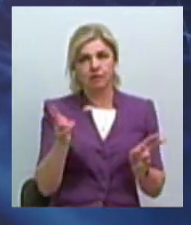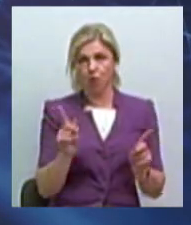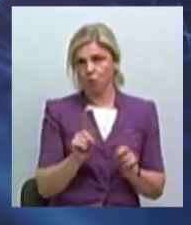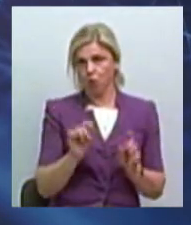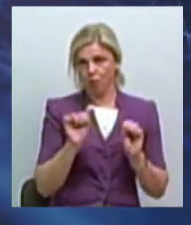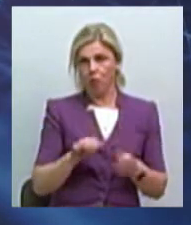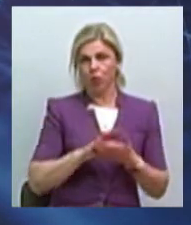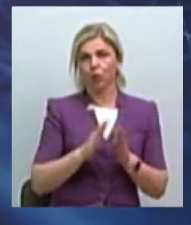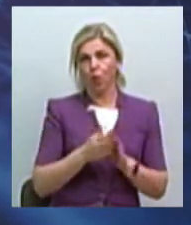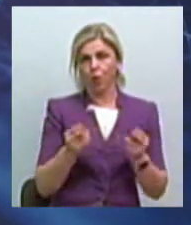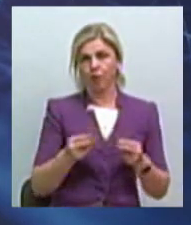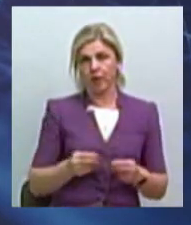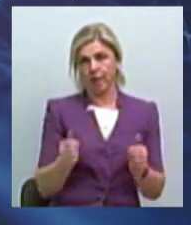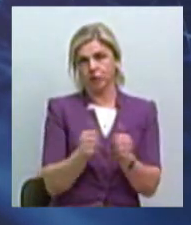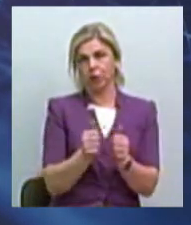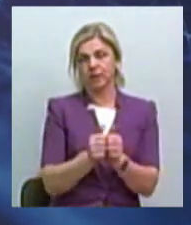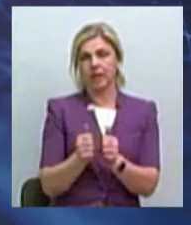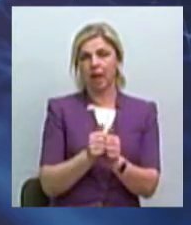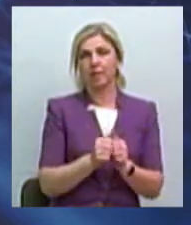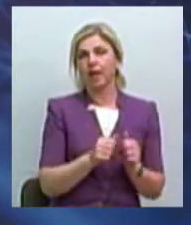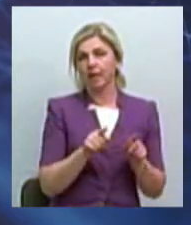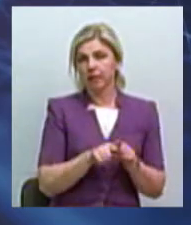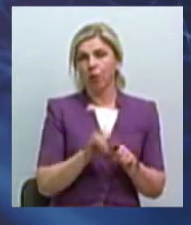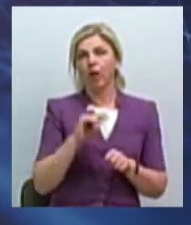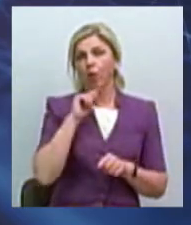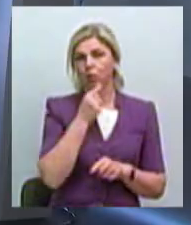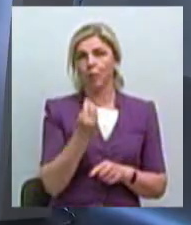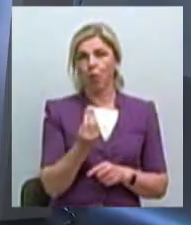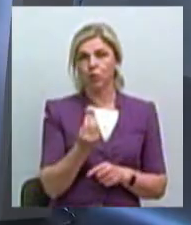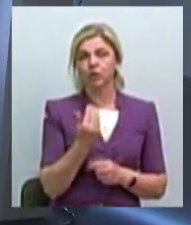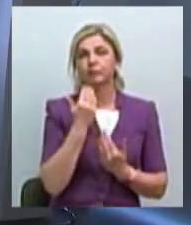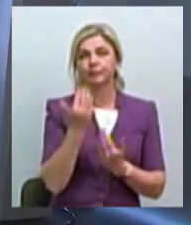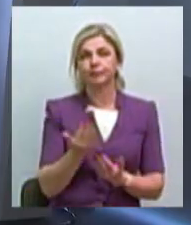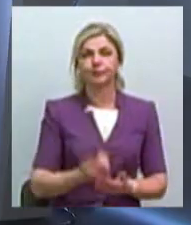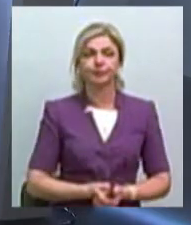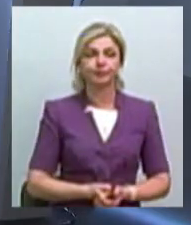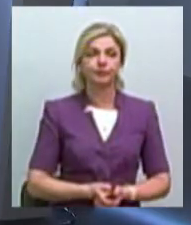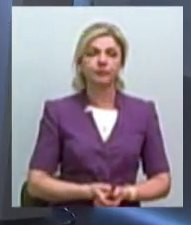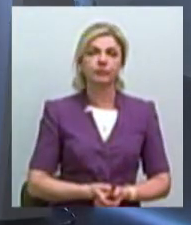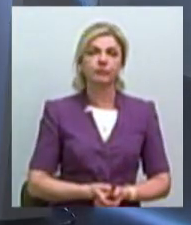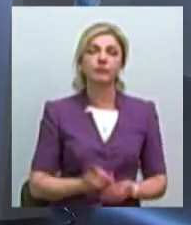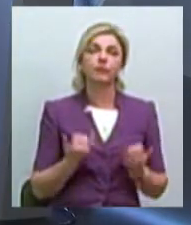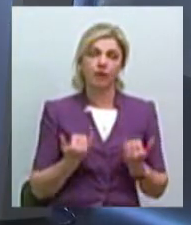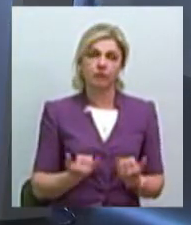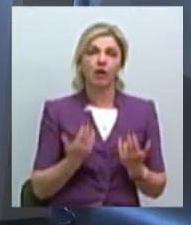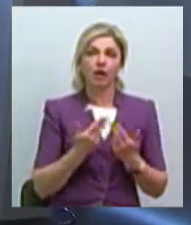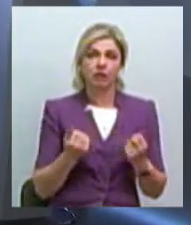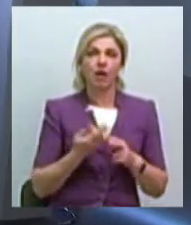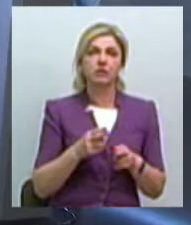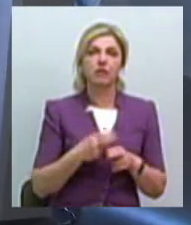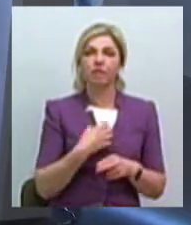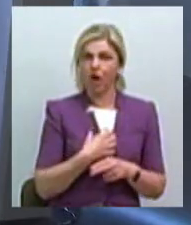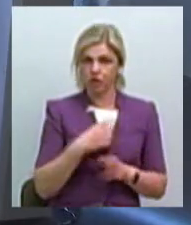з сусідами таку угоду і зекономити кошти? На сьогоднішній день, так, це дуже слушне